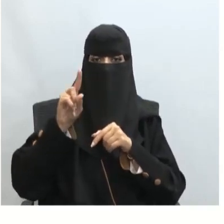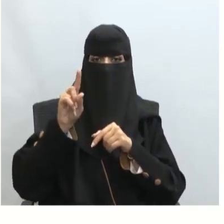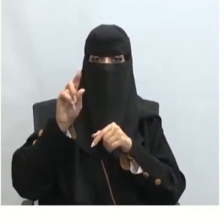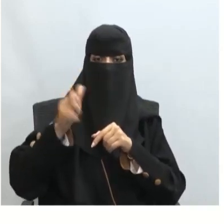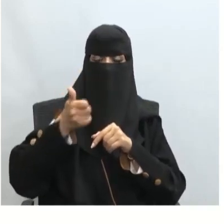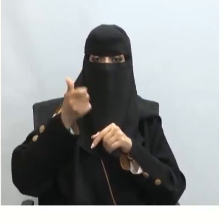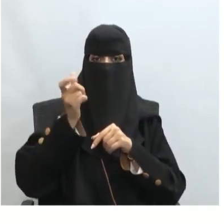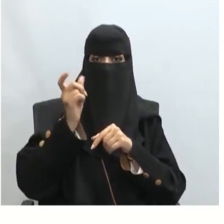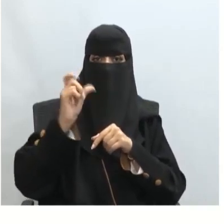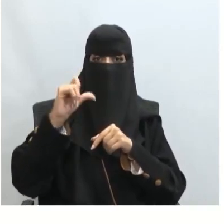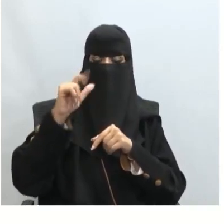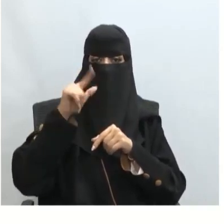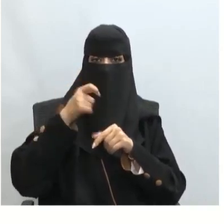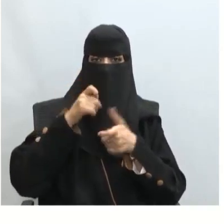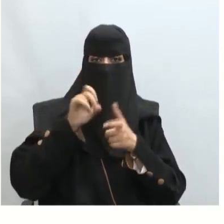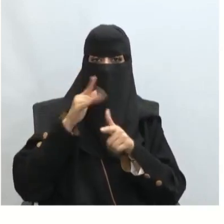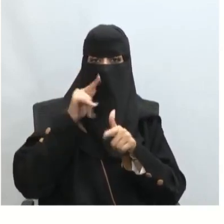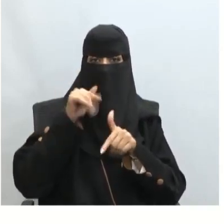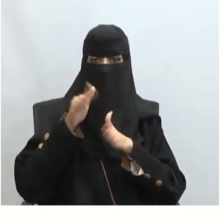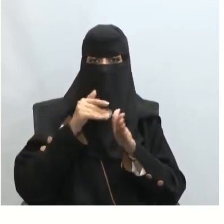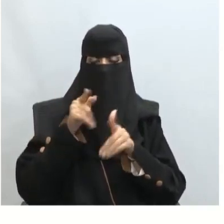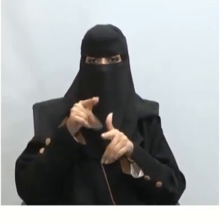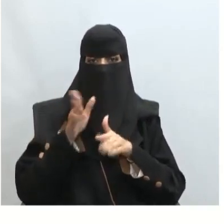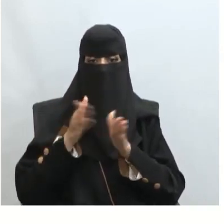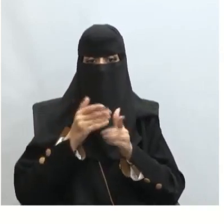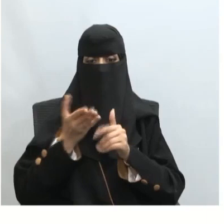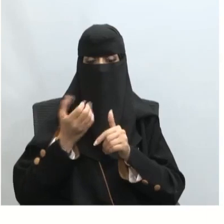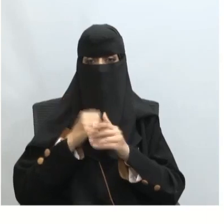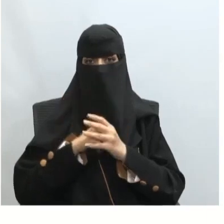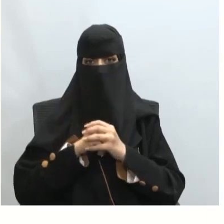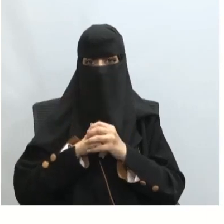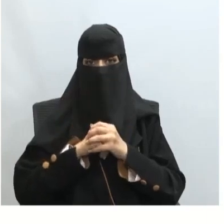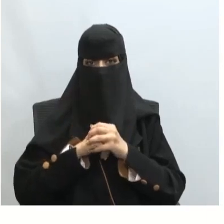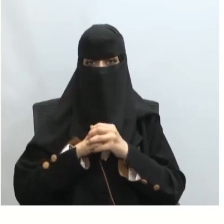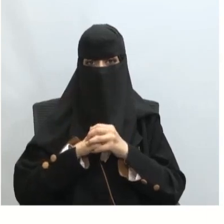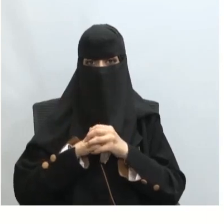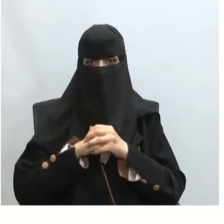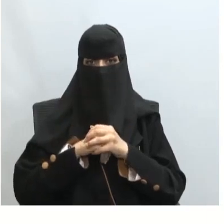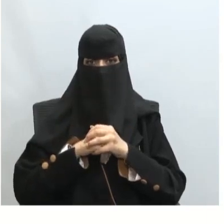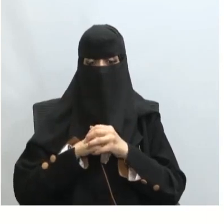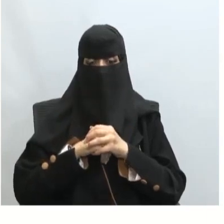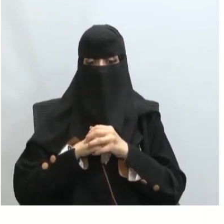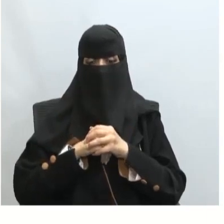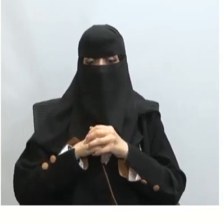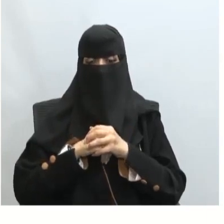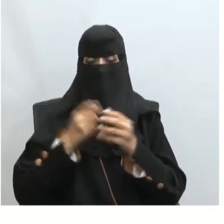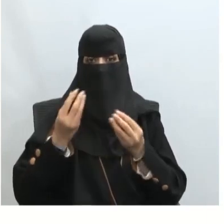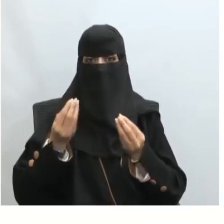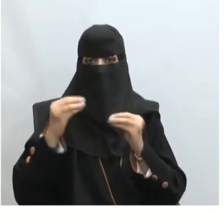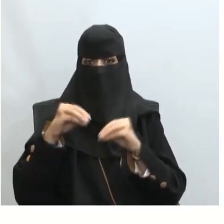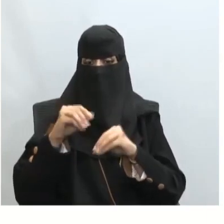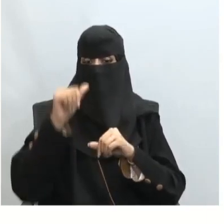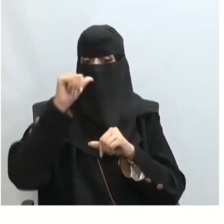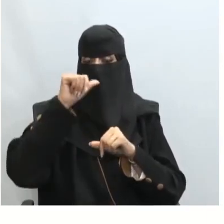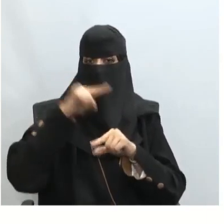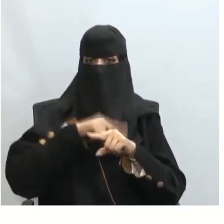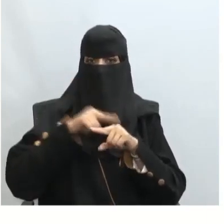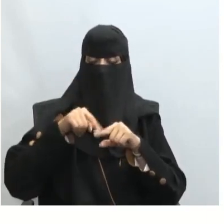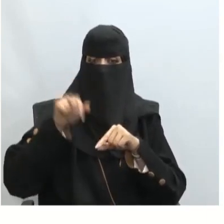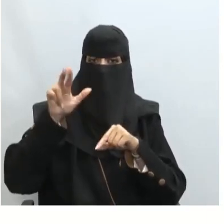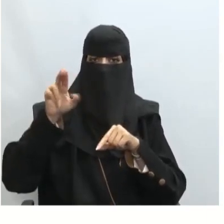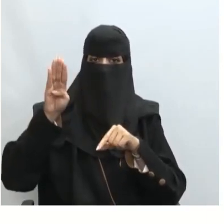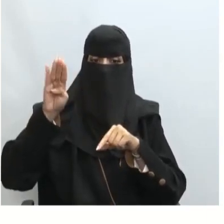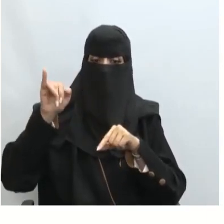او كحول اذا من بروبين او الكين يعطيني كحول اضافه ماء الى الكين